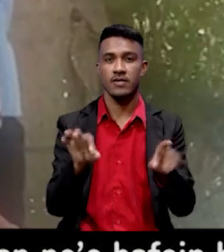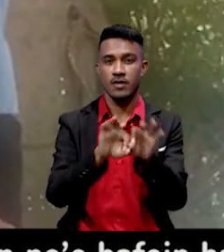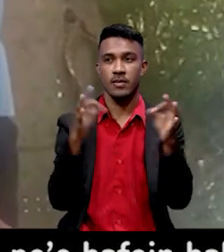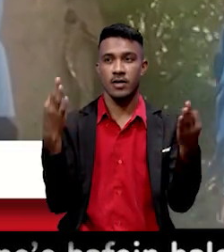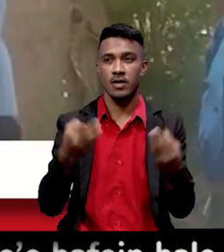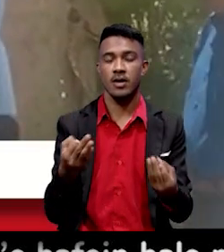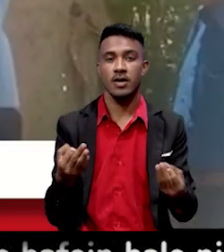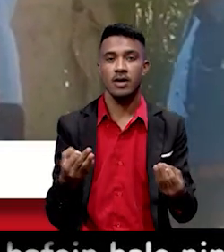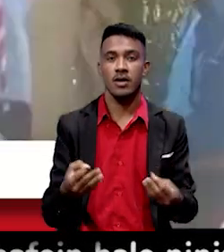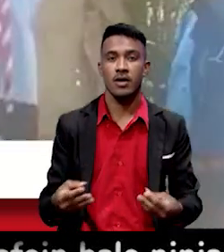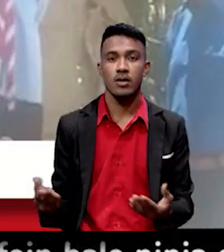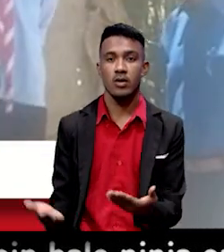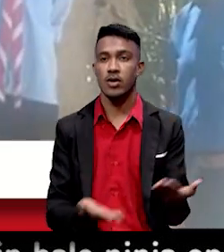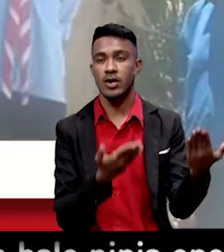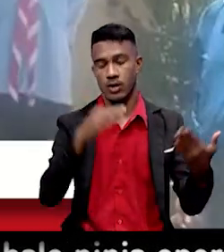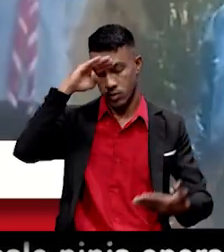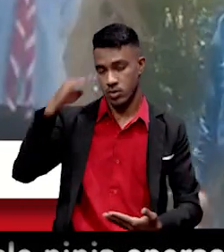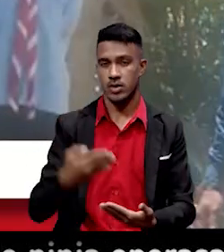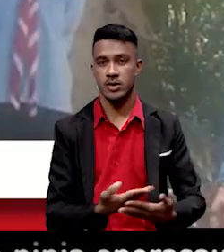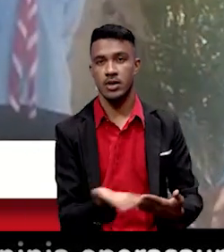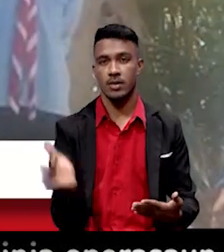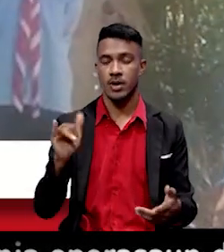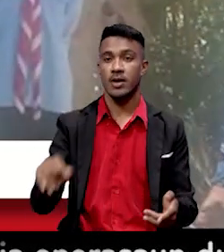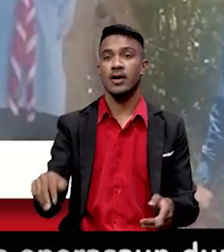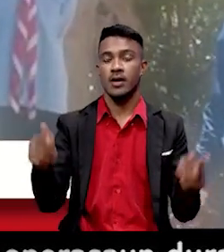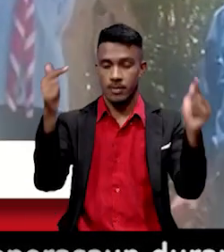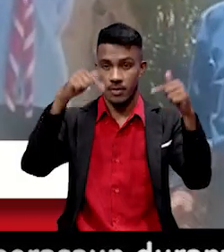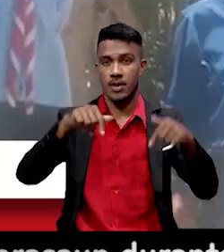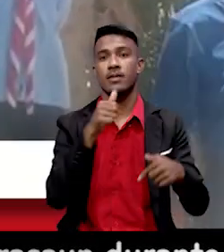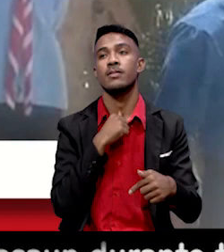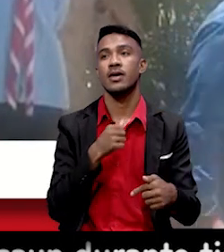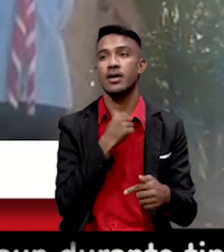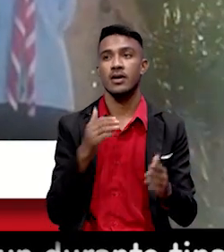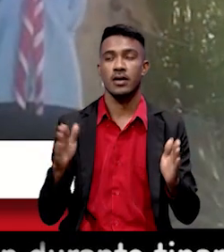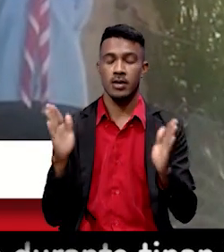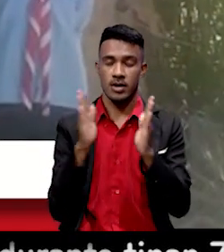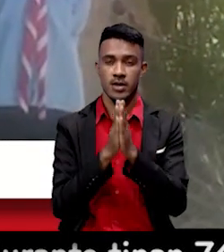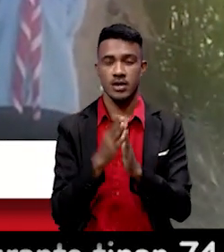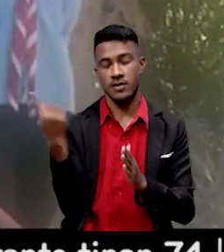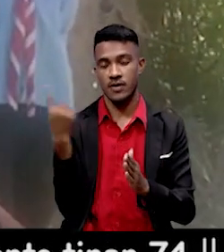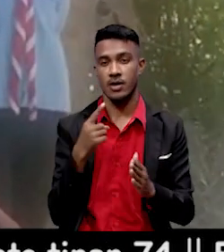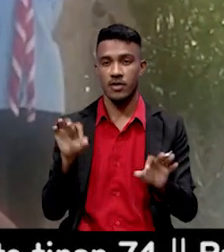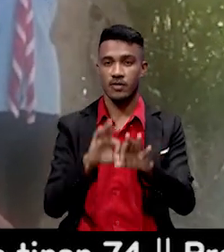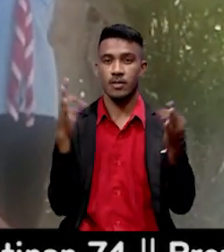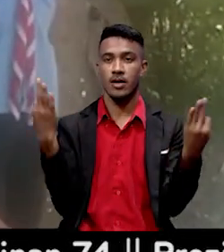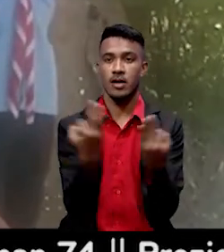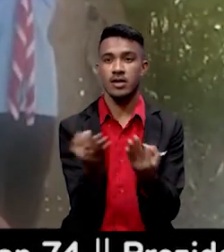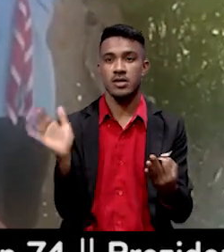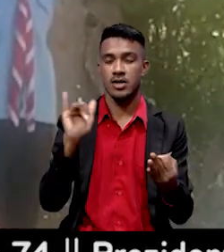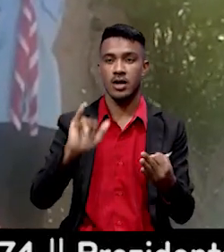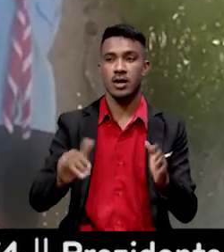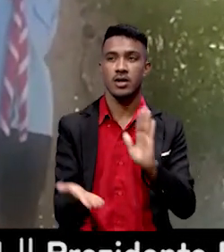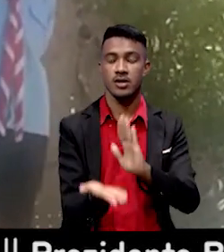Saya sendiri sudah kalau berdua terkait dapatin bah orang dari family sila atau ini sila adalah saya